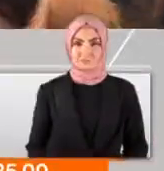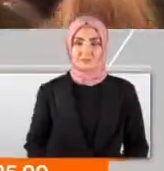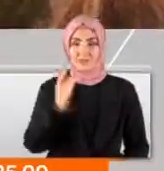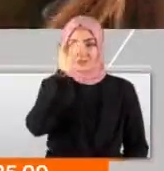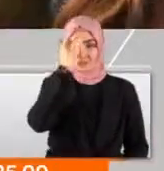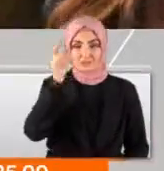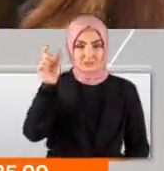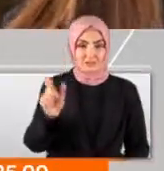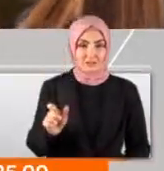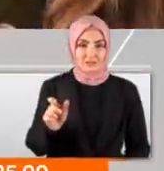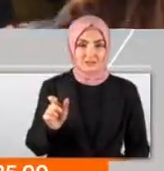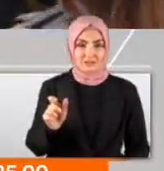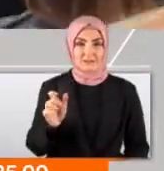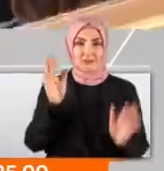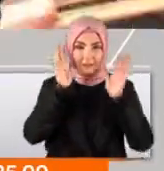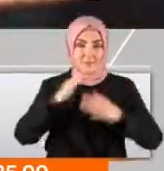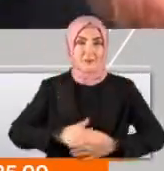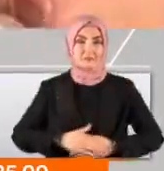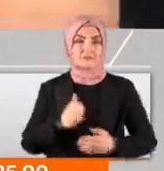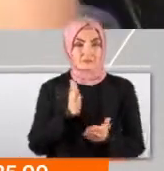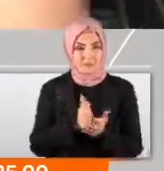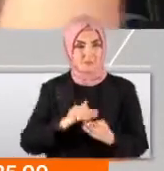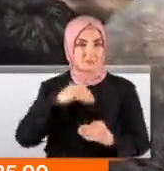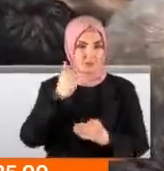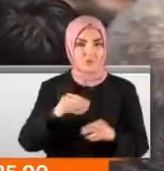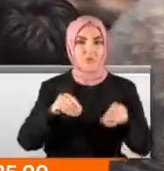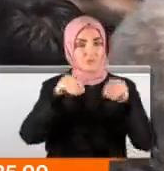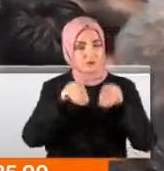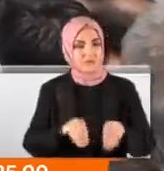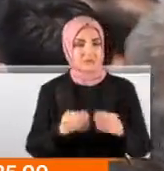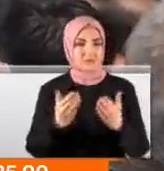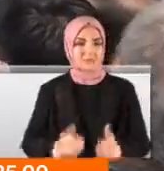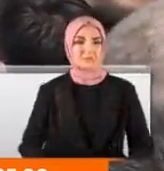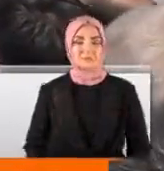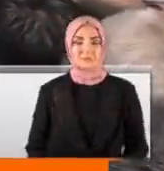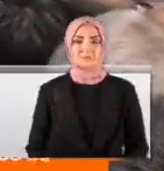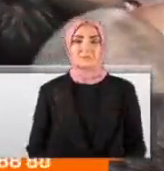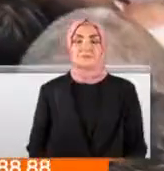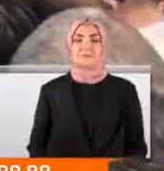Şehit uzman çavuş kılınan cenaze namazının ardından toprağa verildi.